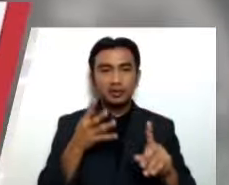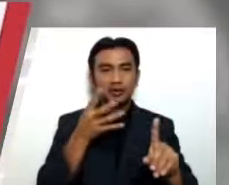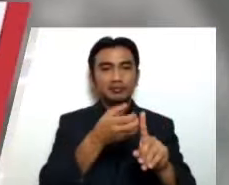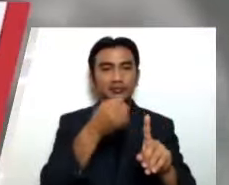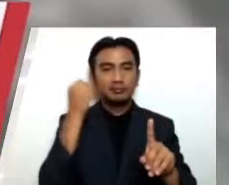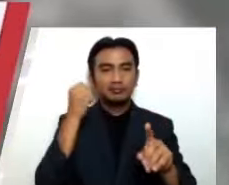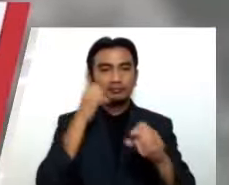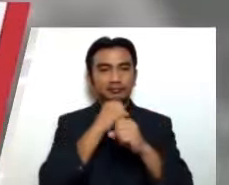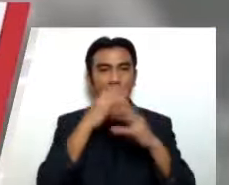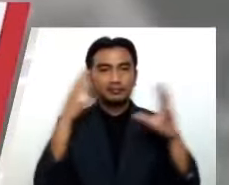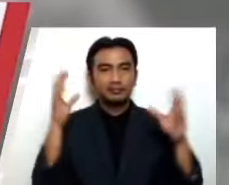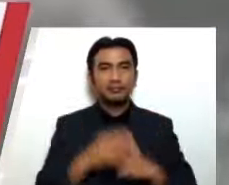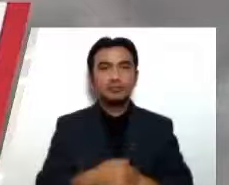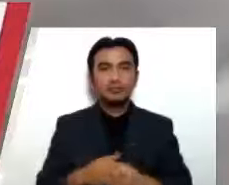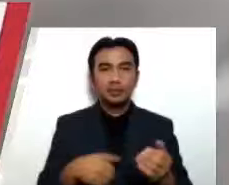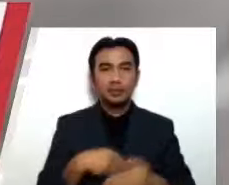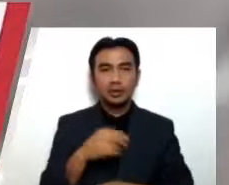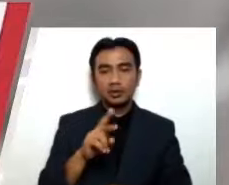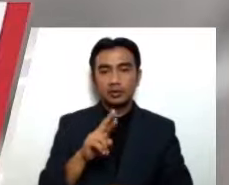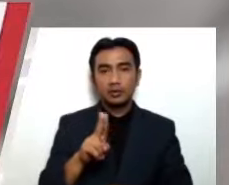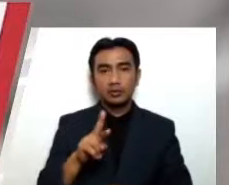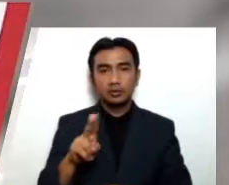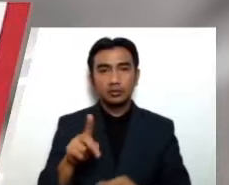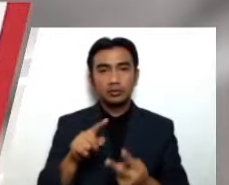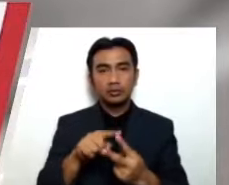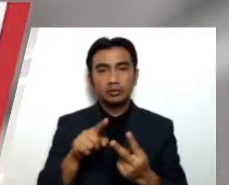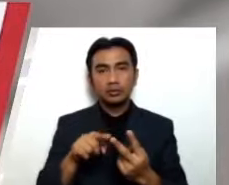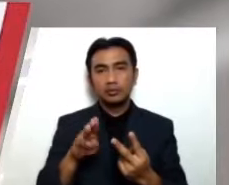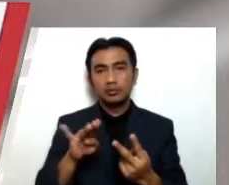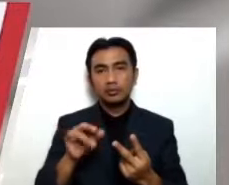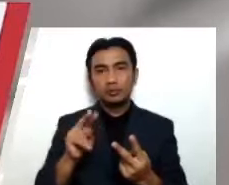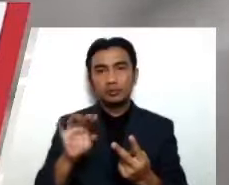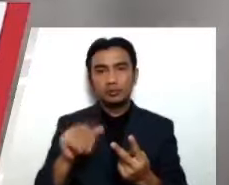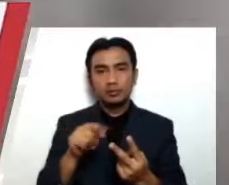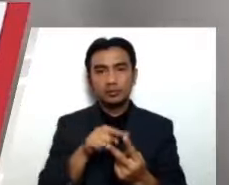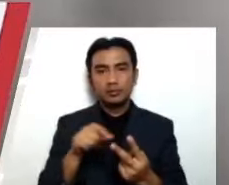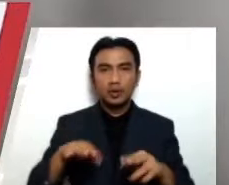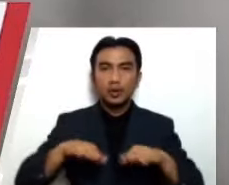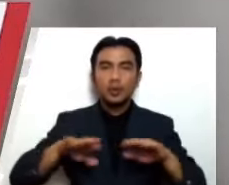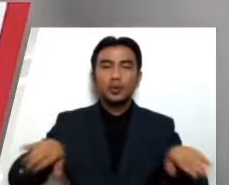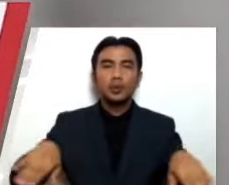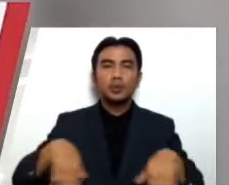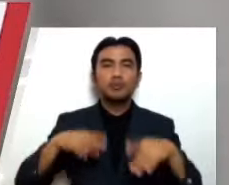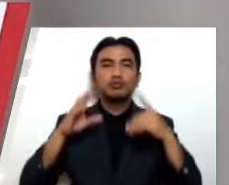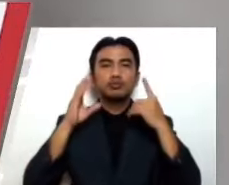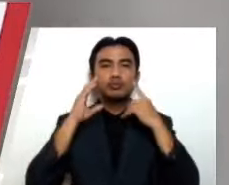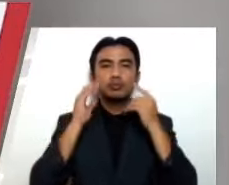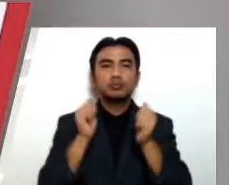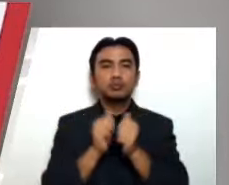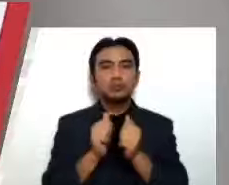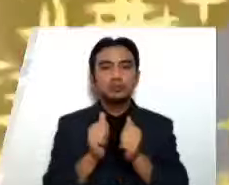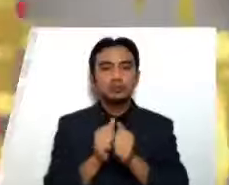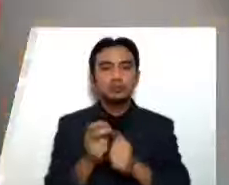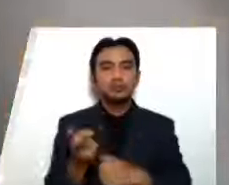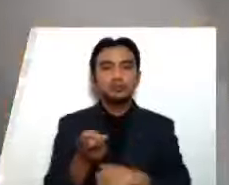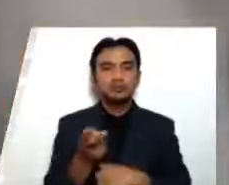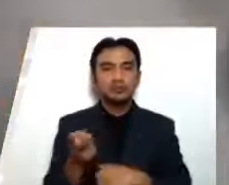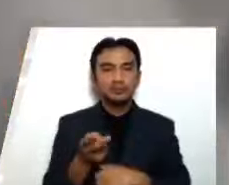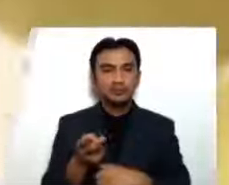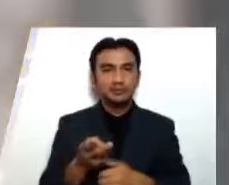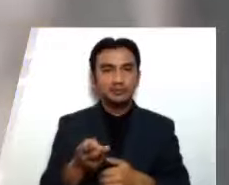Ruru Madrid at Bianca Umali, nag-swimming at nag-relax kasama ang kanilang fur babies.